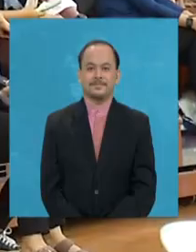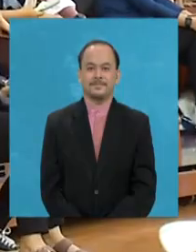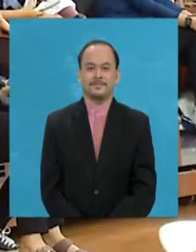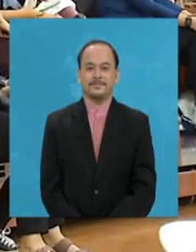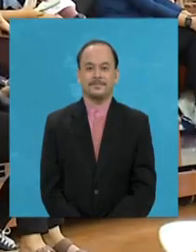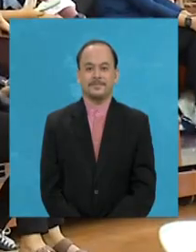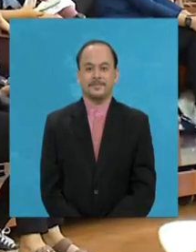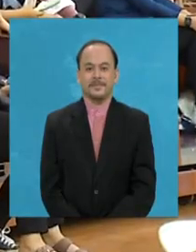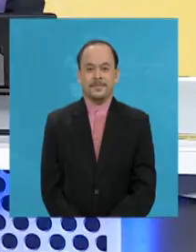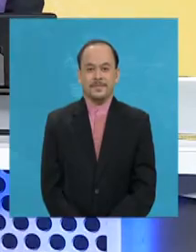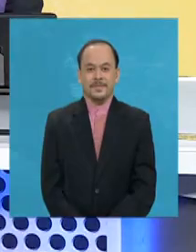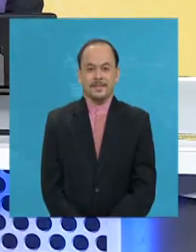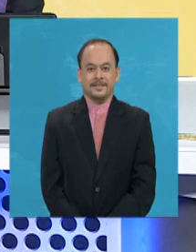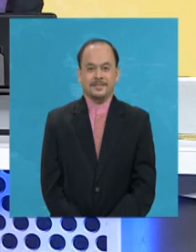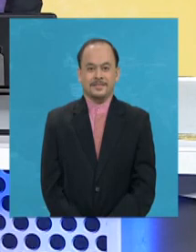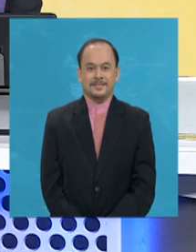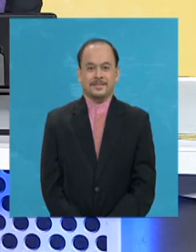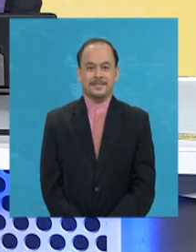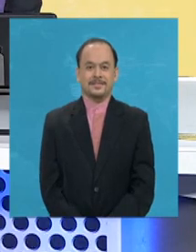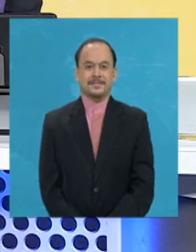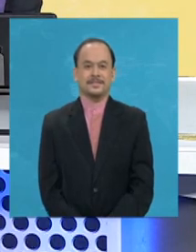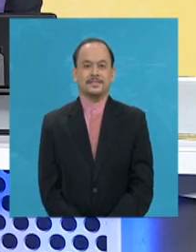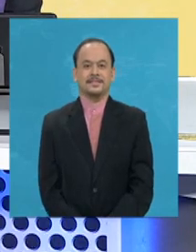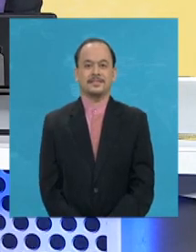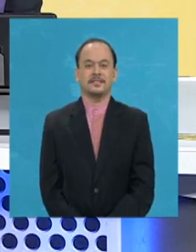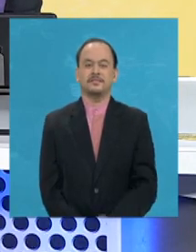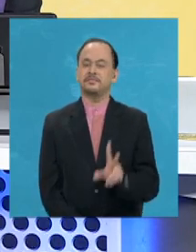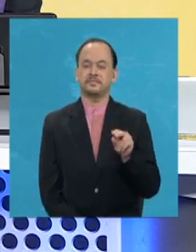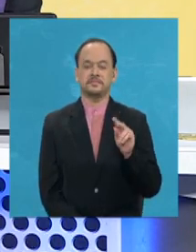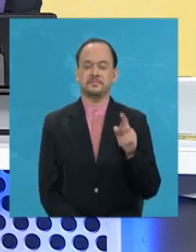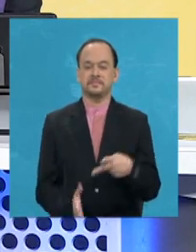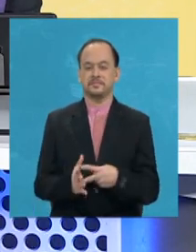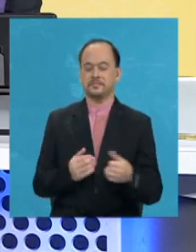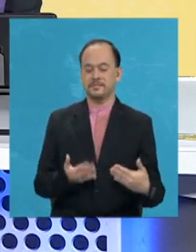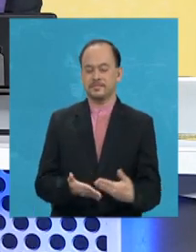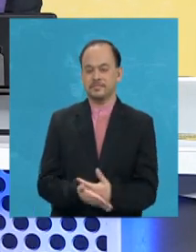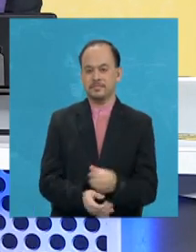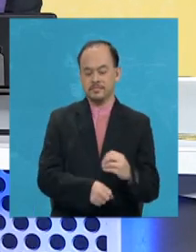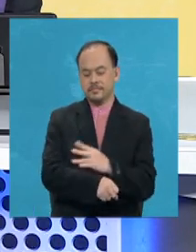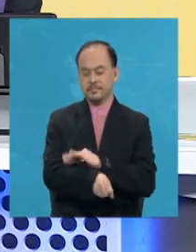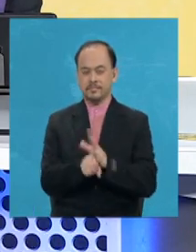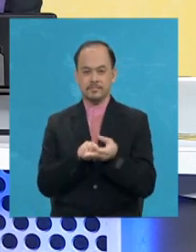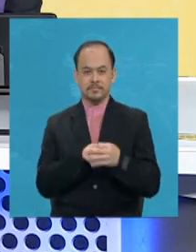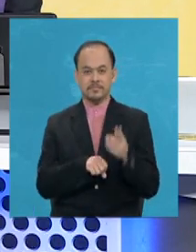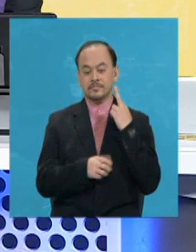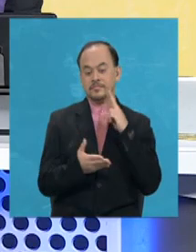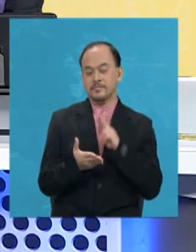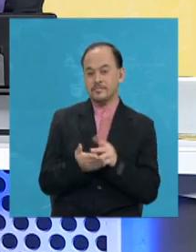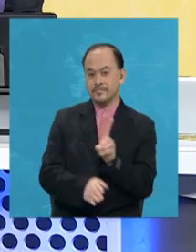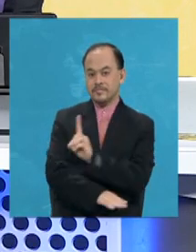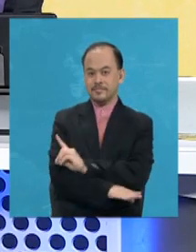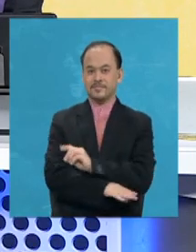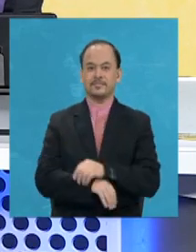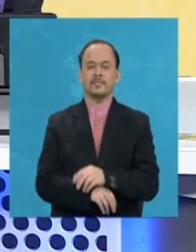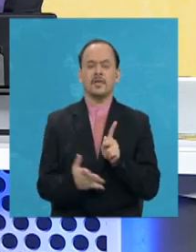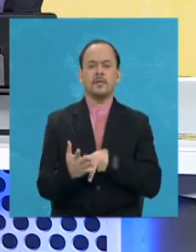hai hai di Indonesia tidak es baru jangkitan kau fitnatin dicatatkan hari ini